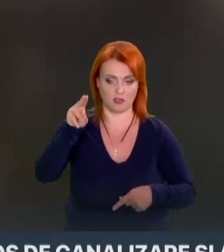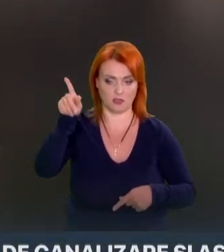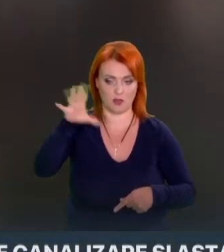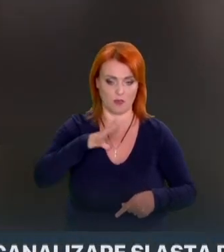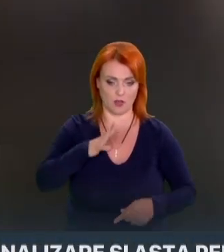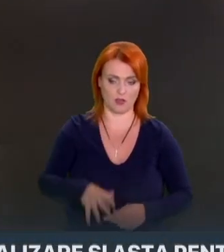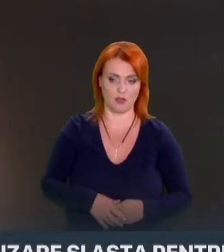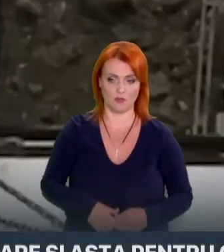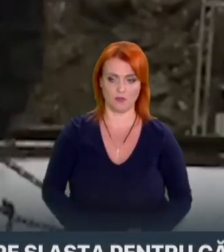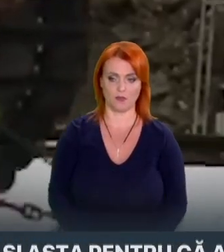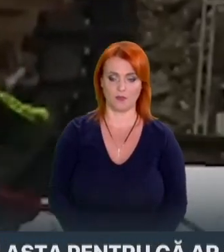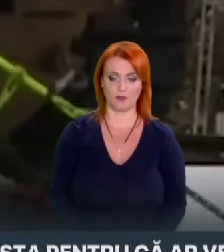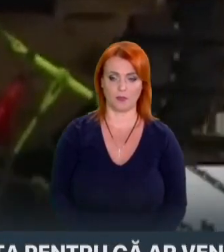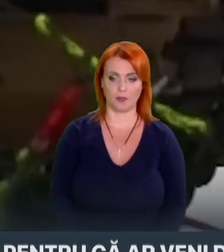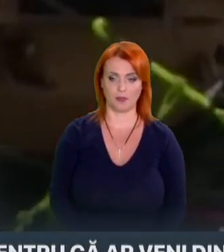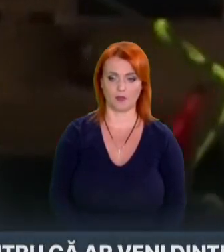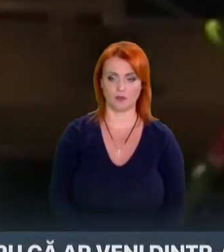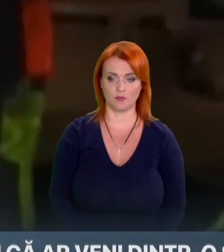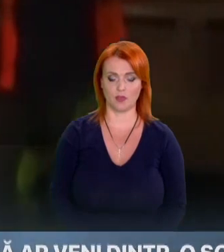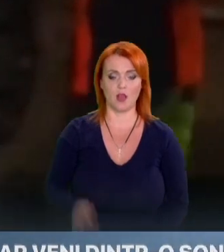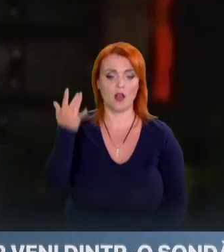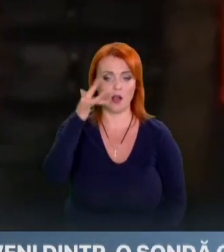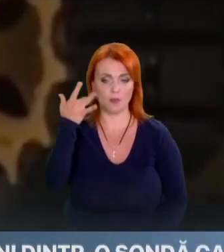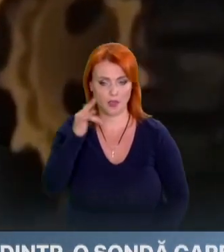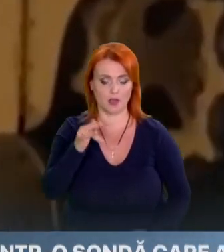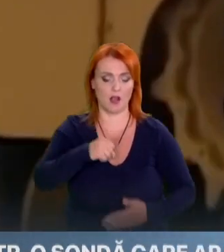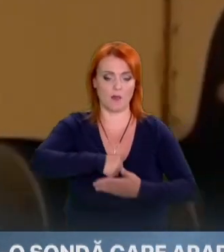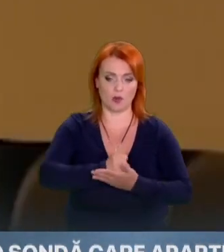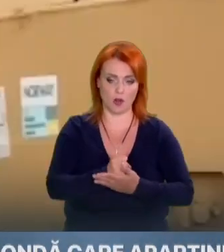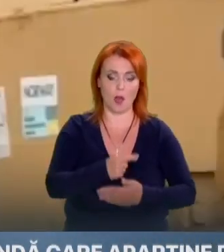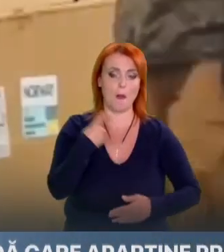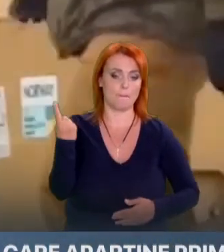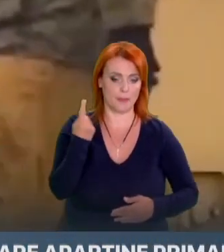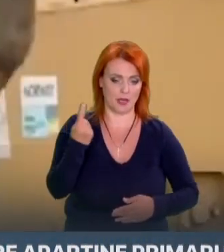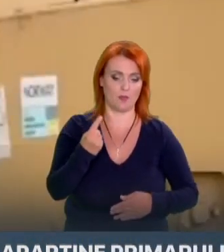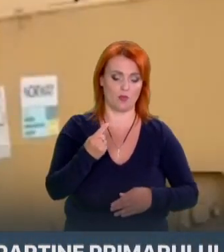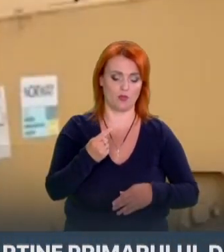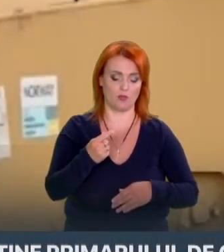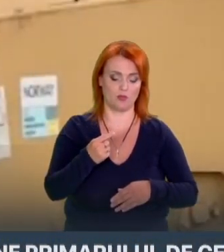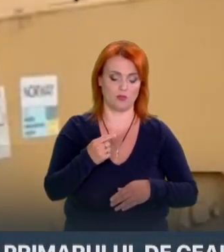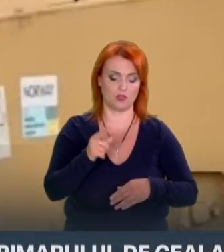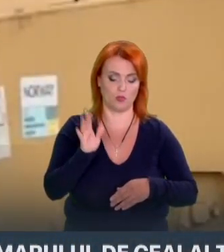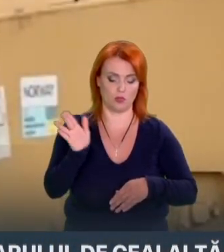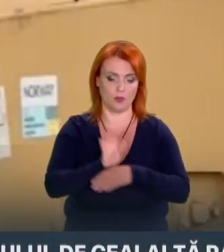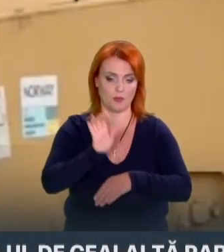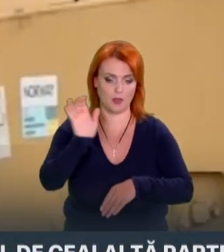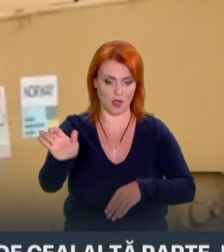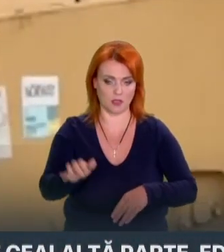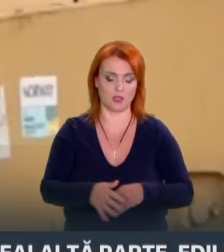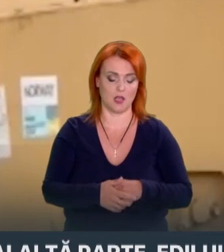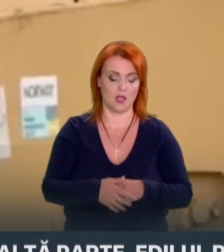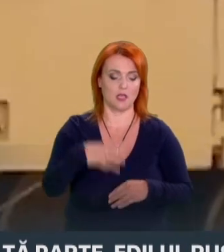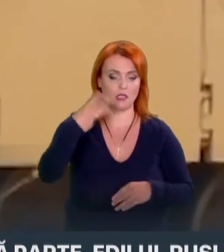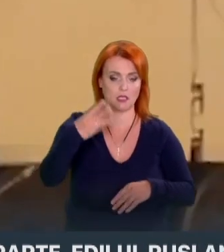slavă eroilor! Între timp, Statele Unite au aprobat primul lot de 31 de tancuri Abrams, care ar trebui